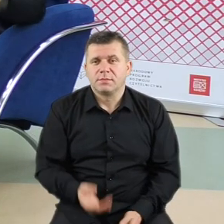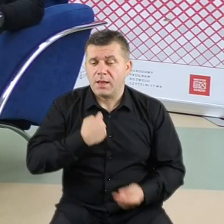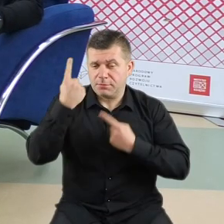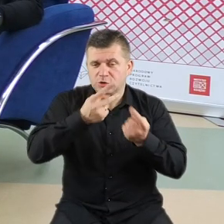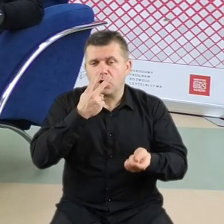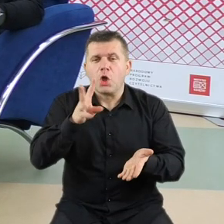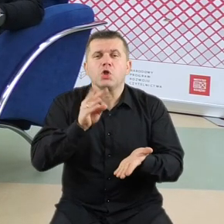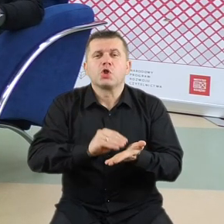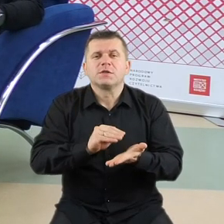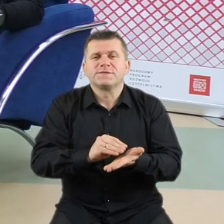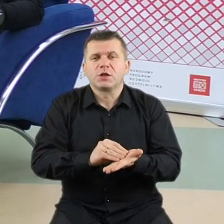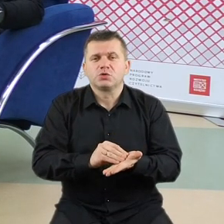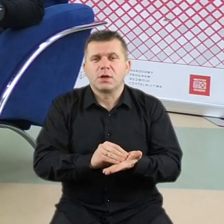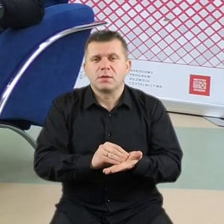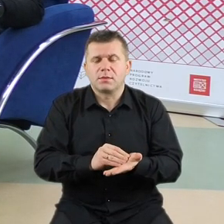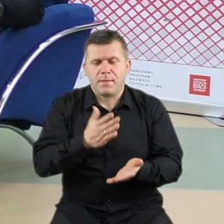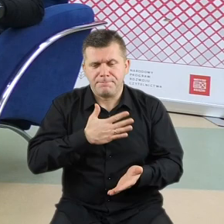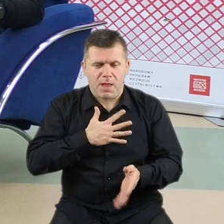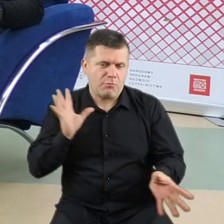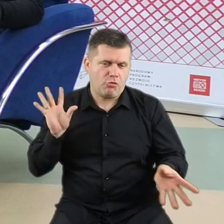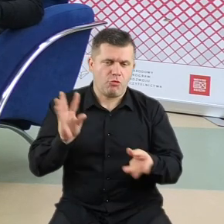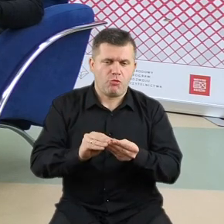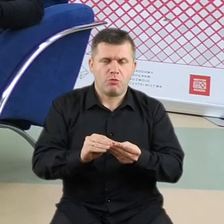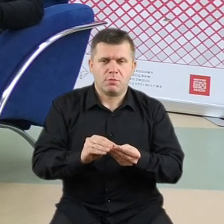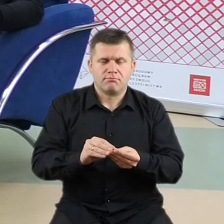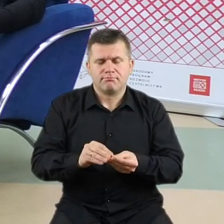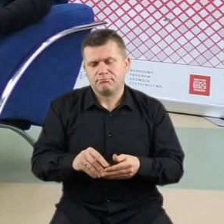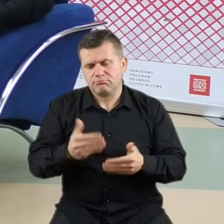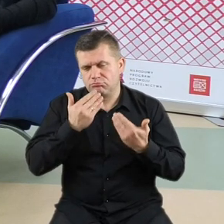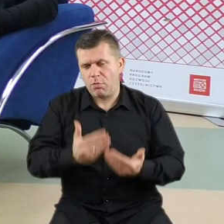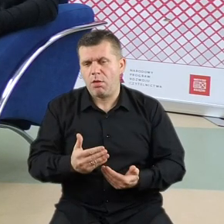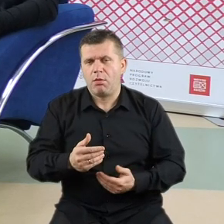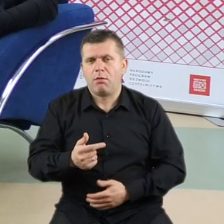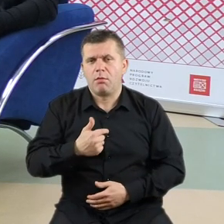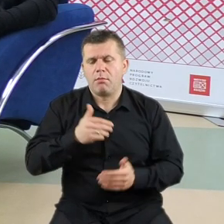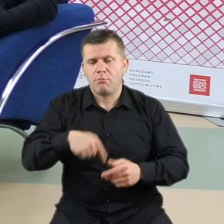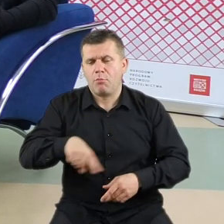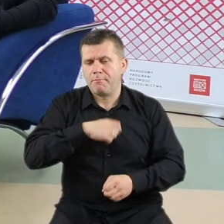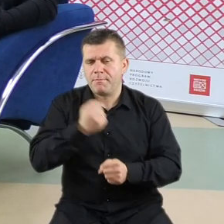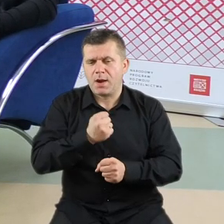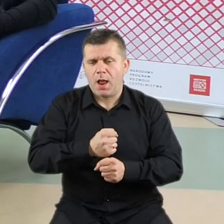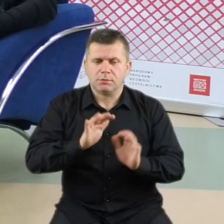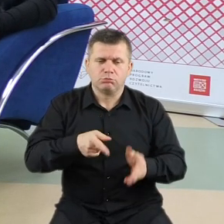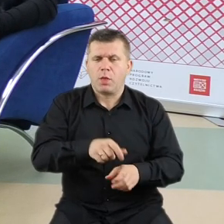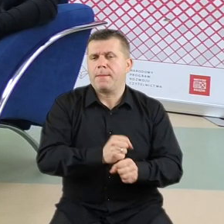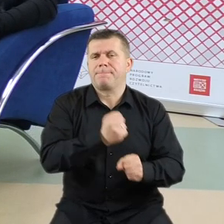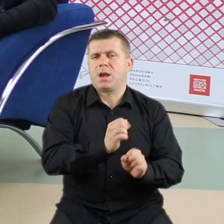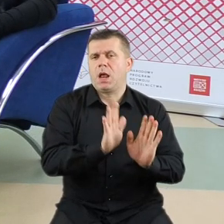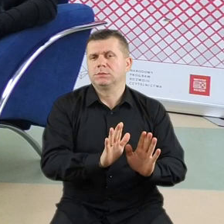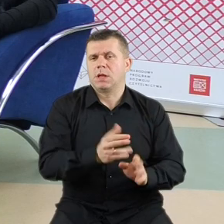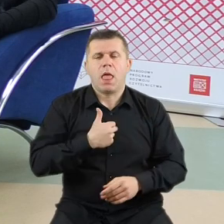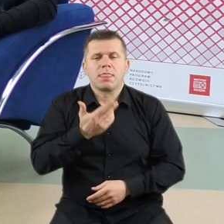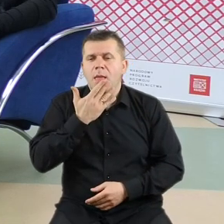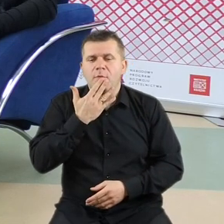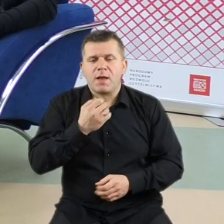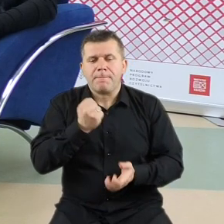że doświadczenie, które mam za sobą, pozwala mi traktować tę pracę jako pracę. Nie mogę powiedzieć,